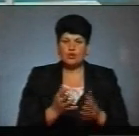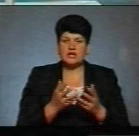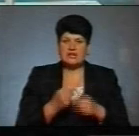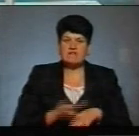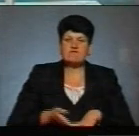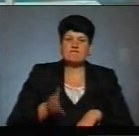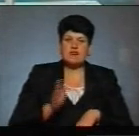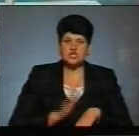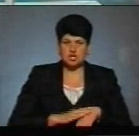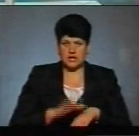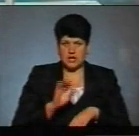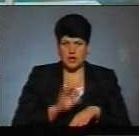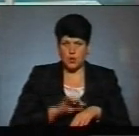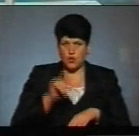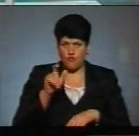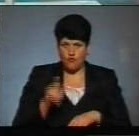важких хворих.